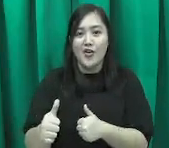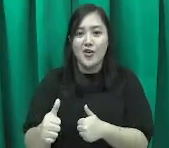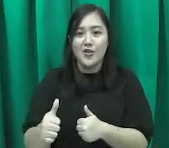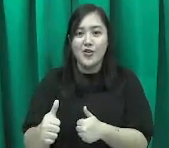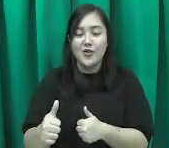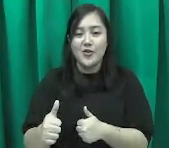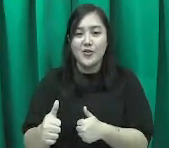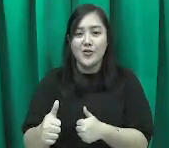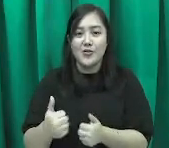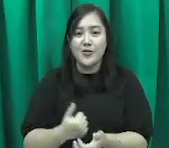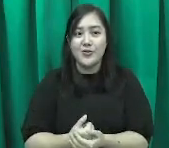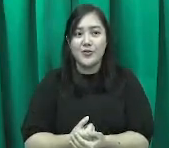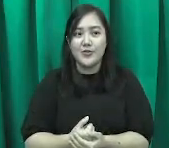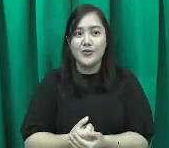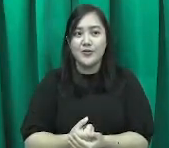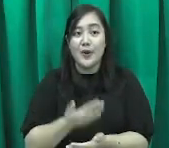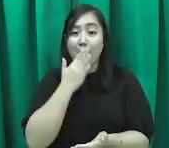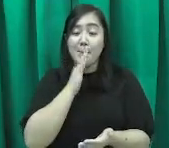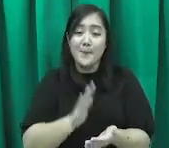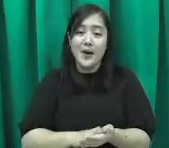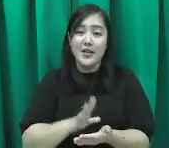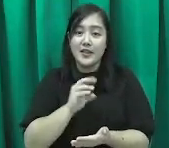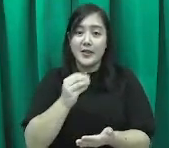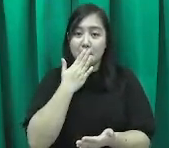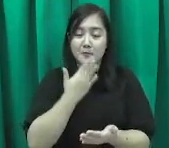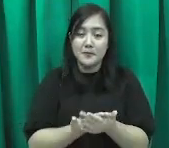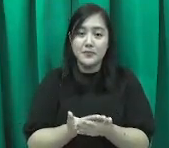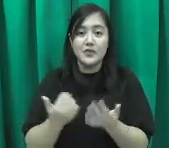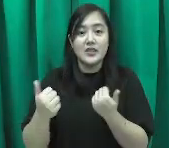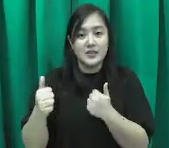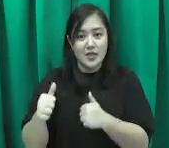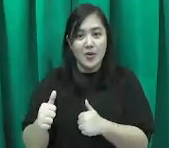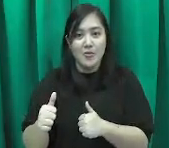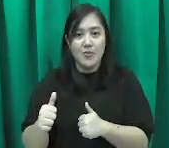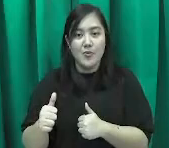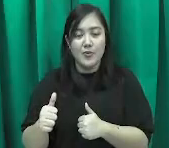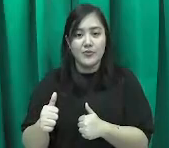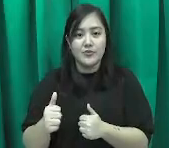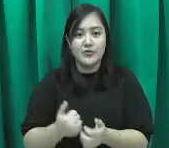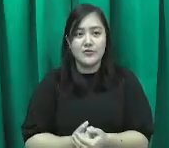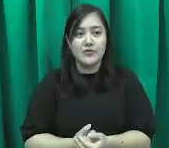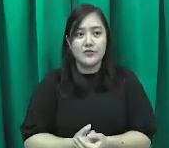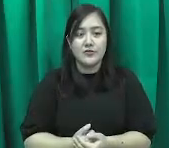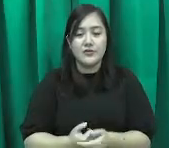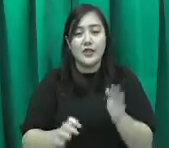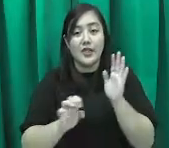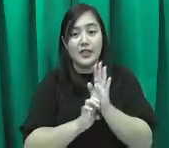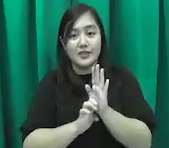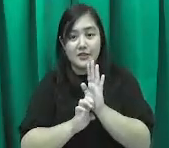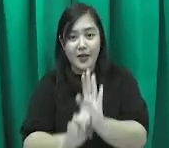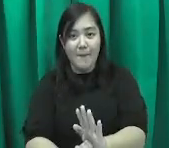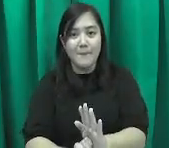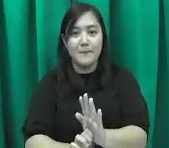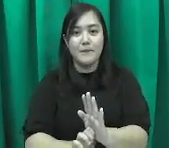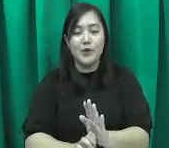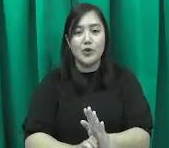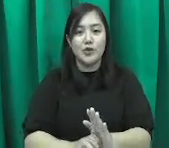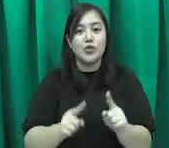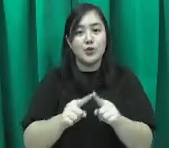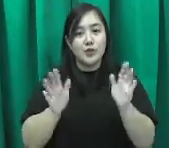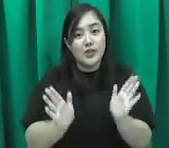mas maganda at meron kayong ehemplo at hindi man ito kompleto, but still ay nakakapag-encourage sa inyo para maging